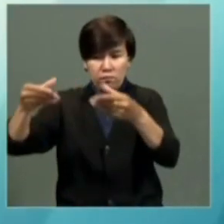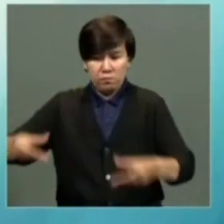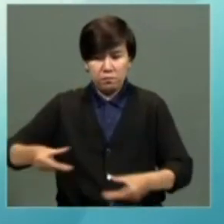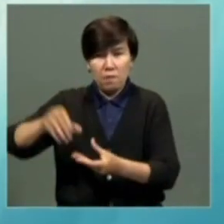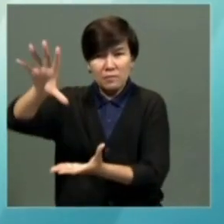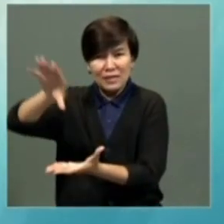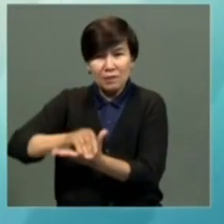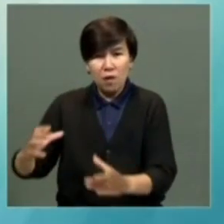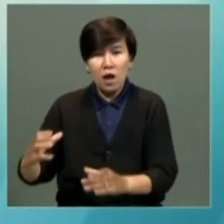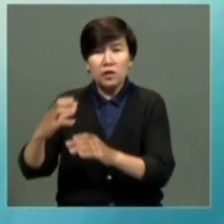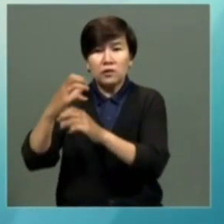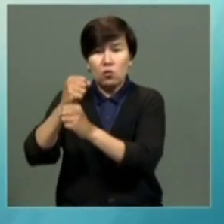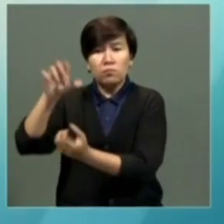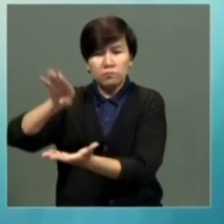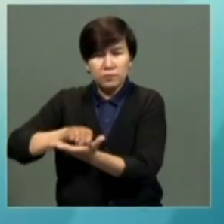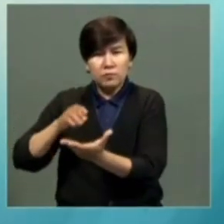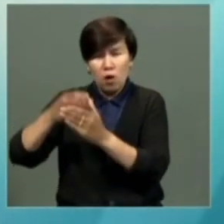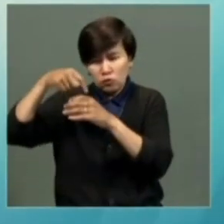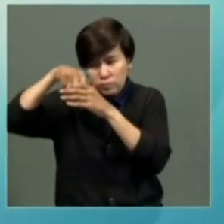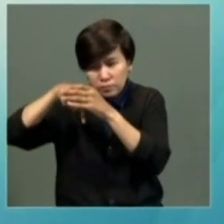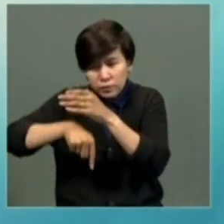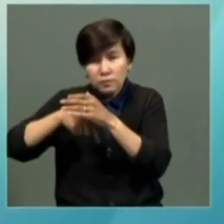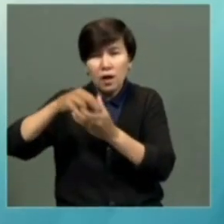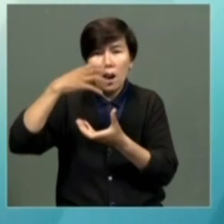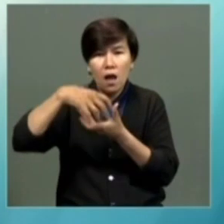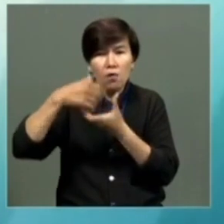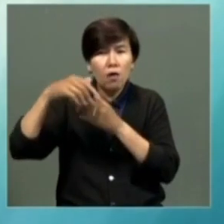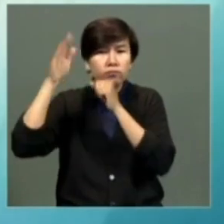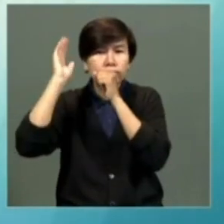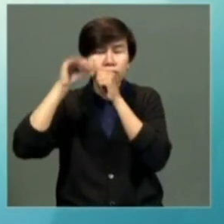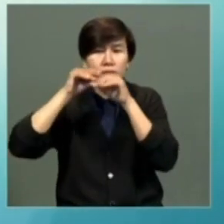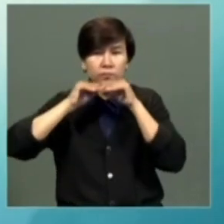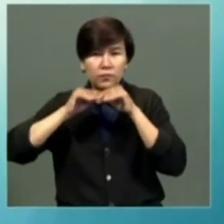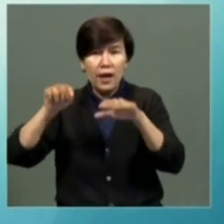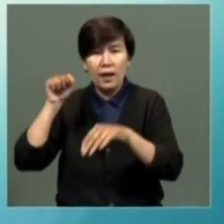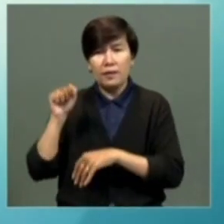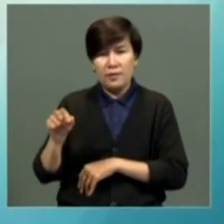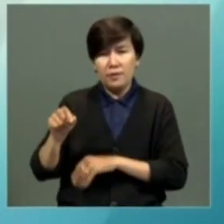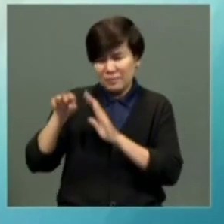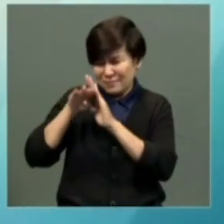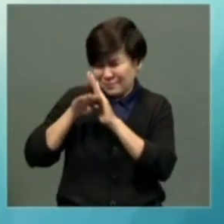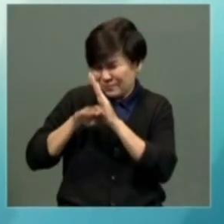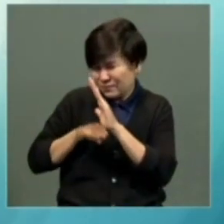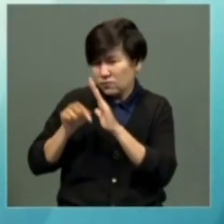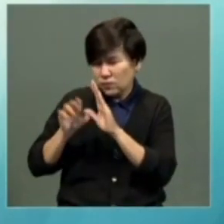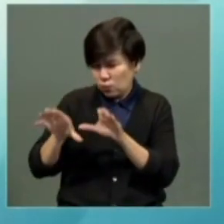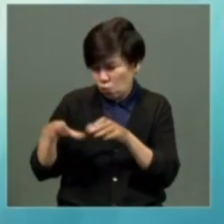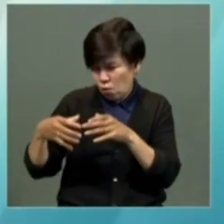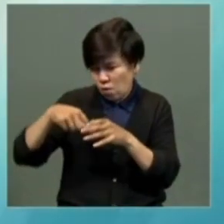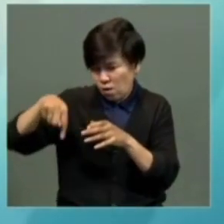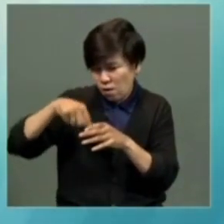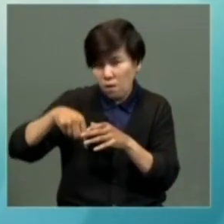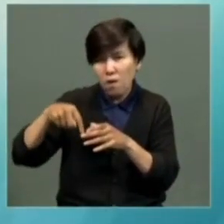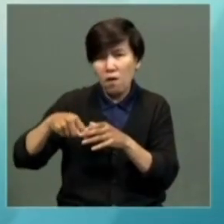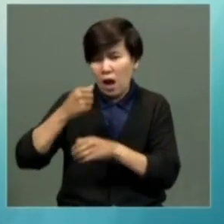ะครับจะบอกเฉพาะลงไปแล้วก็ให้เห็นภาพของการกระจายหรือการกระจุกตัวของกลุ่ม